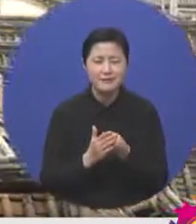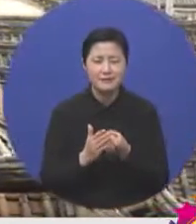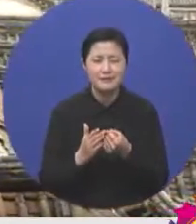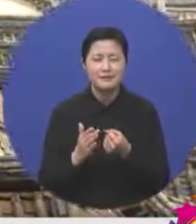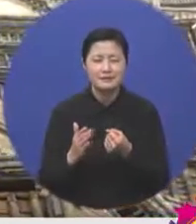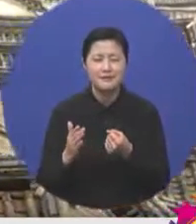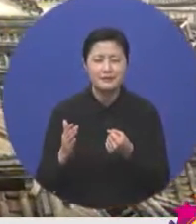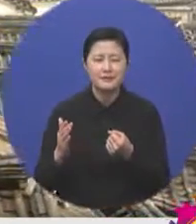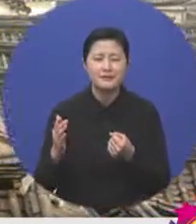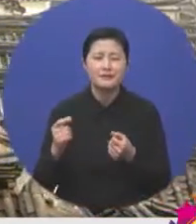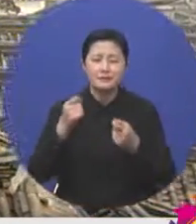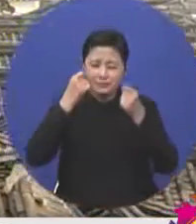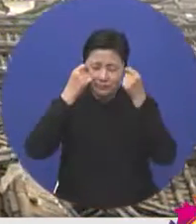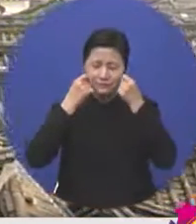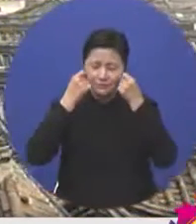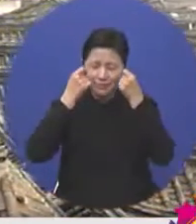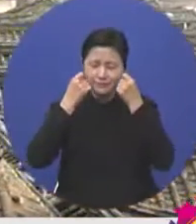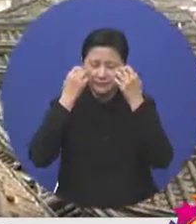서러워서